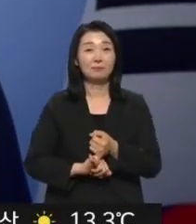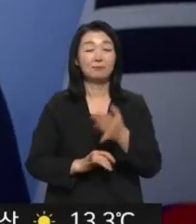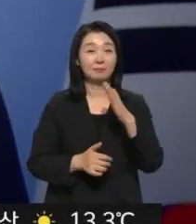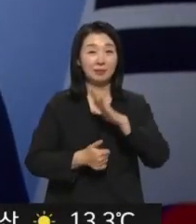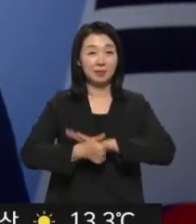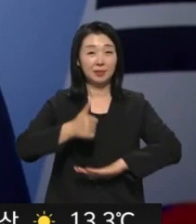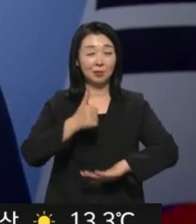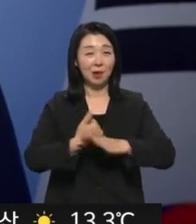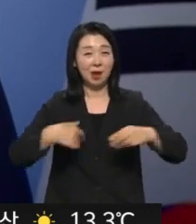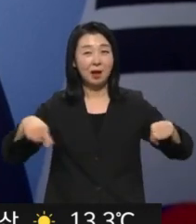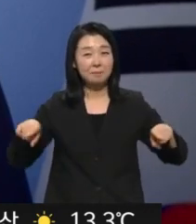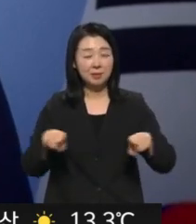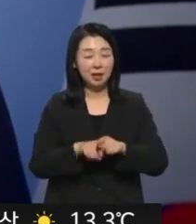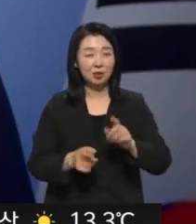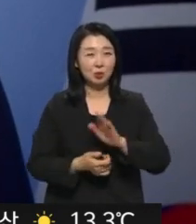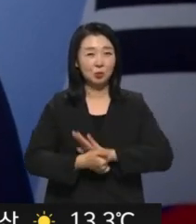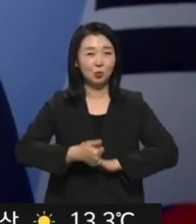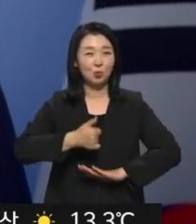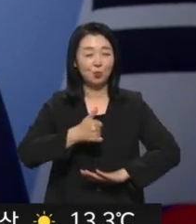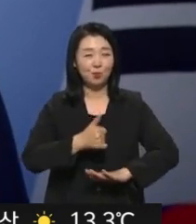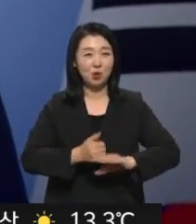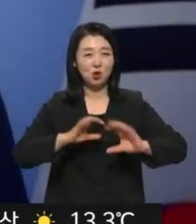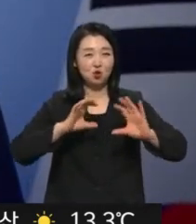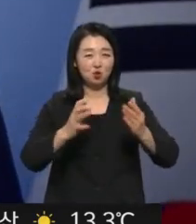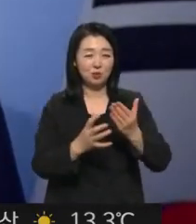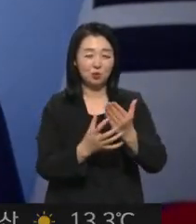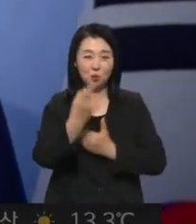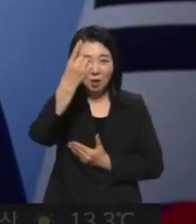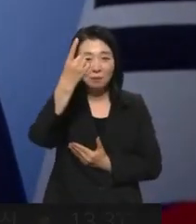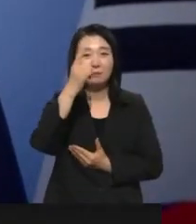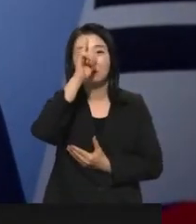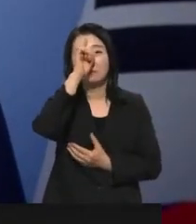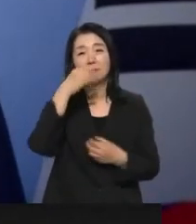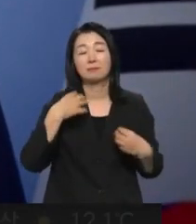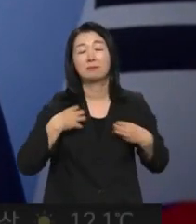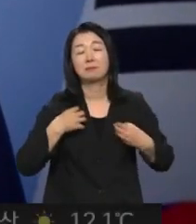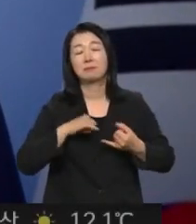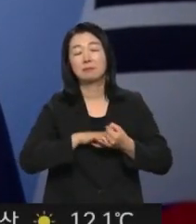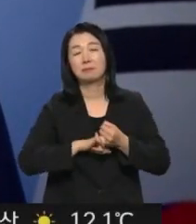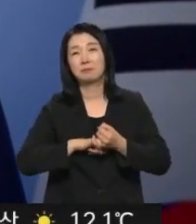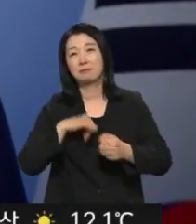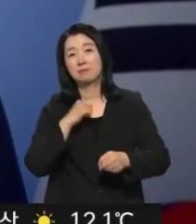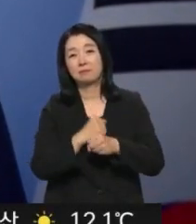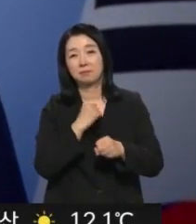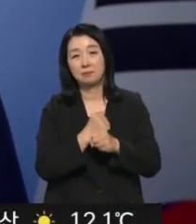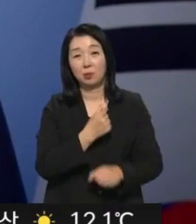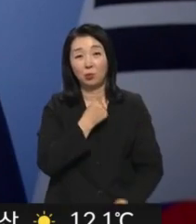함께 성공적인 국민 통합 정부를 반드시 만들고